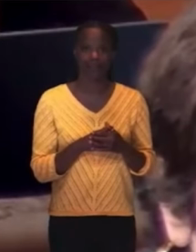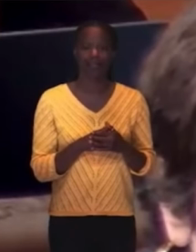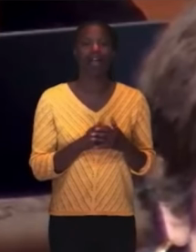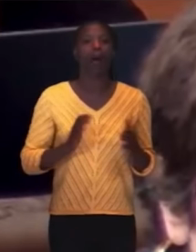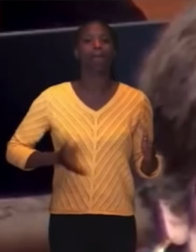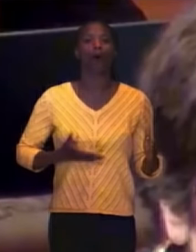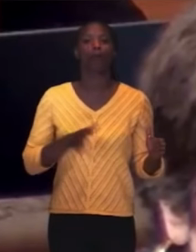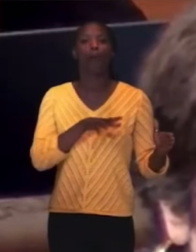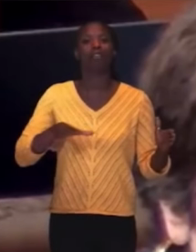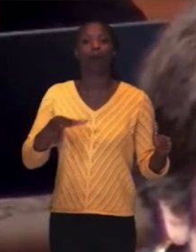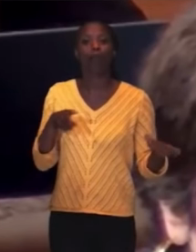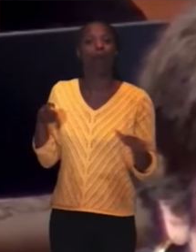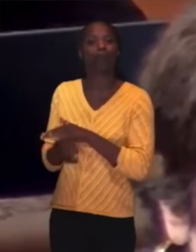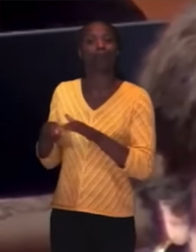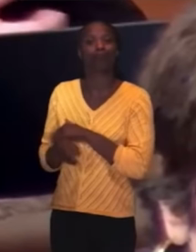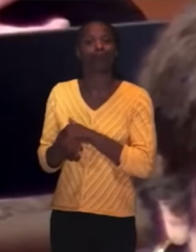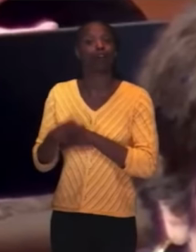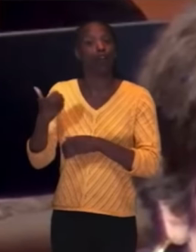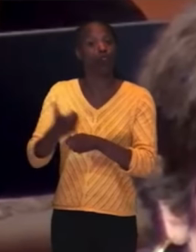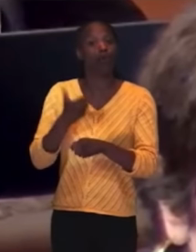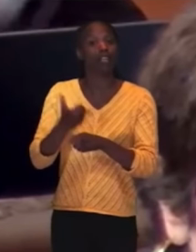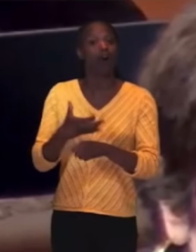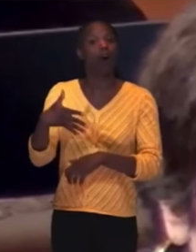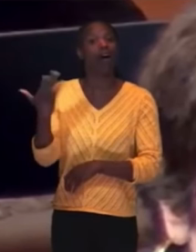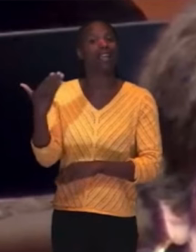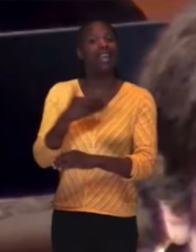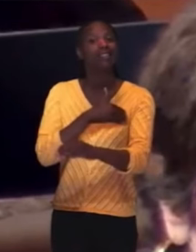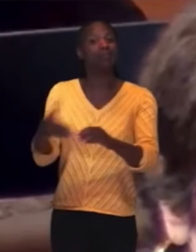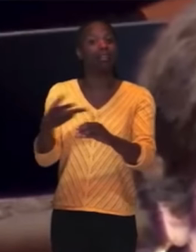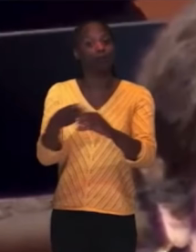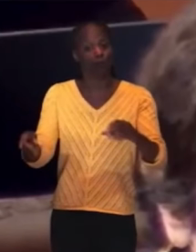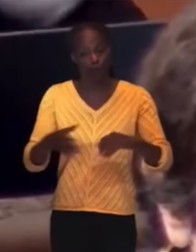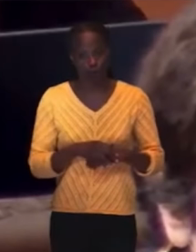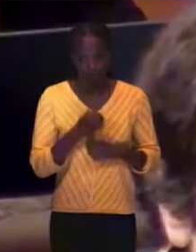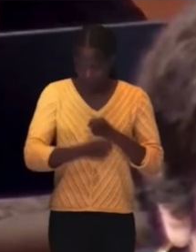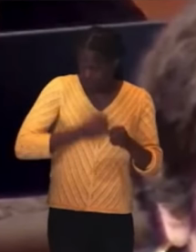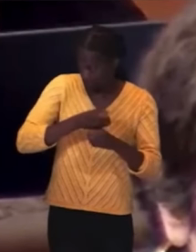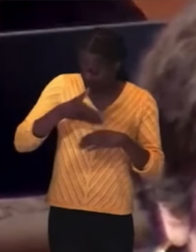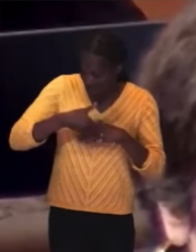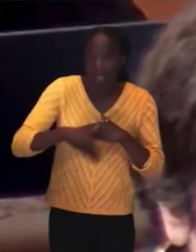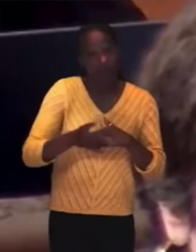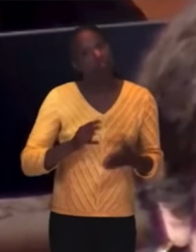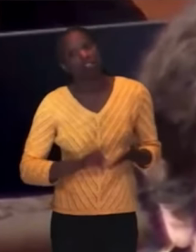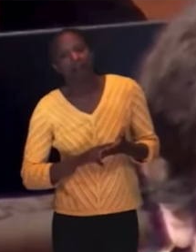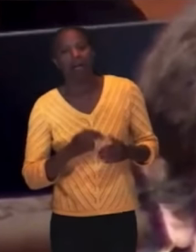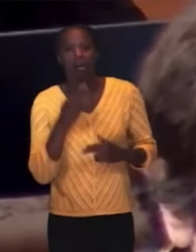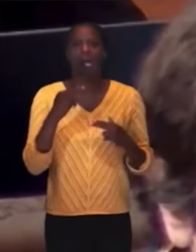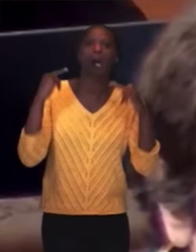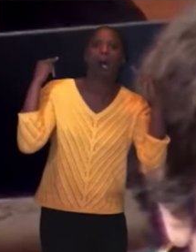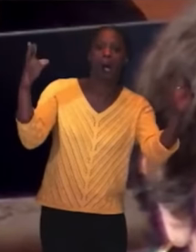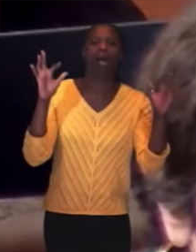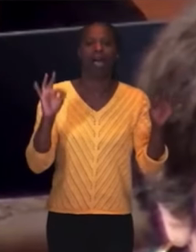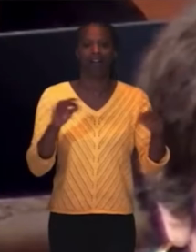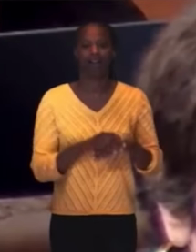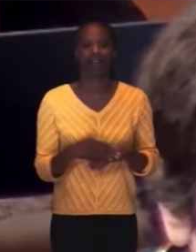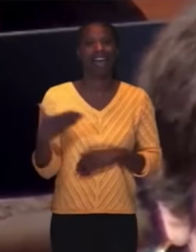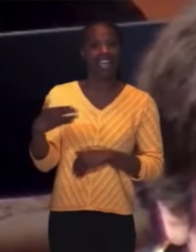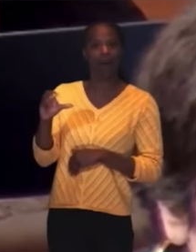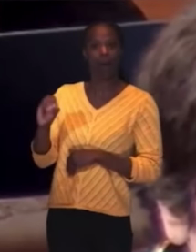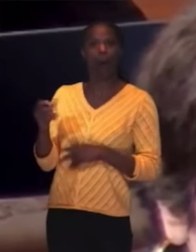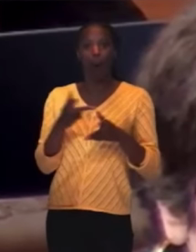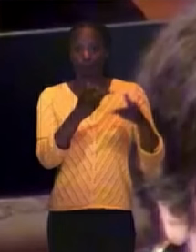Métropole, 15 millions d'euros. Bon, et cette année, c'est vrai, il y a une performance sur les maîtrises d'ouvrage publics